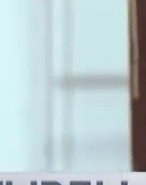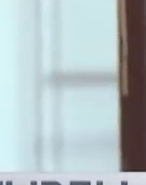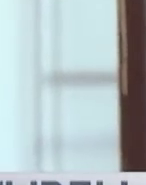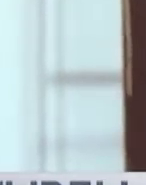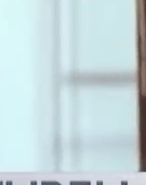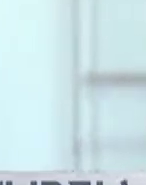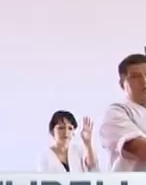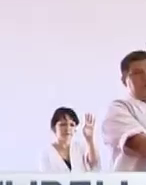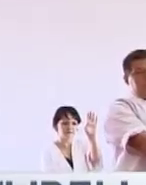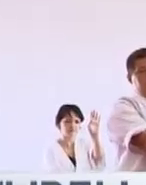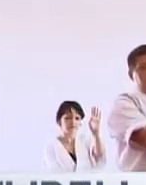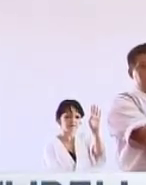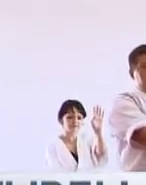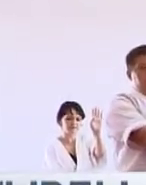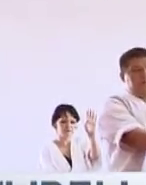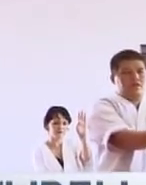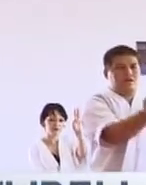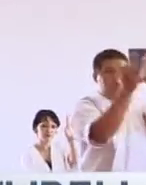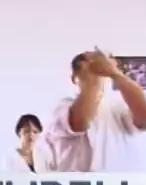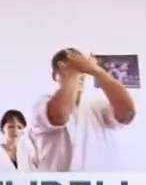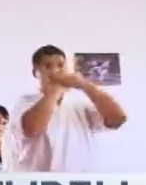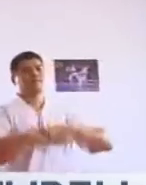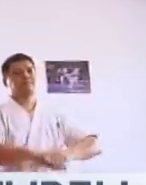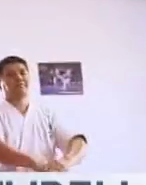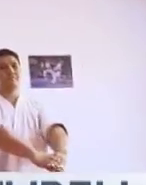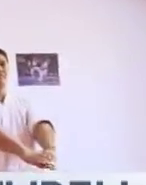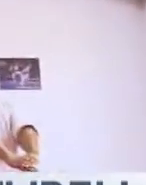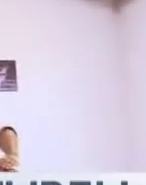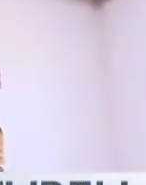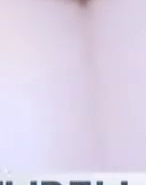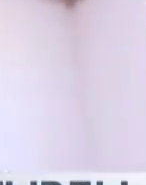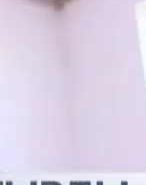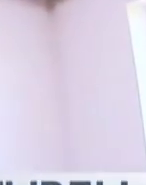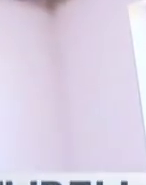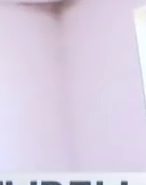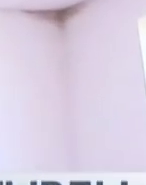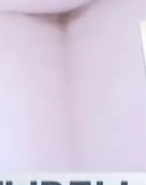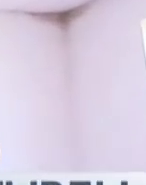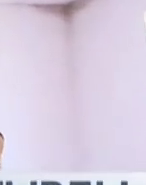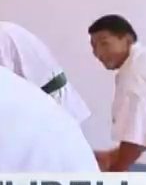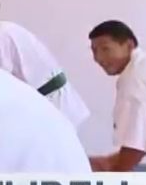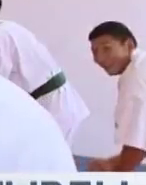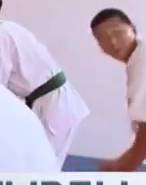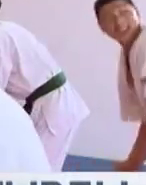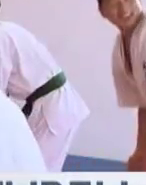үйренгендерін жаңа оқу жылынан бастап өз шәкірттерімен бөліседі.